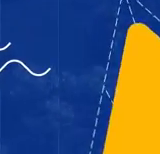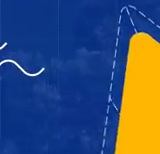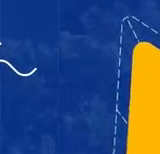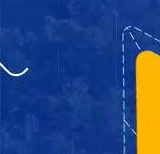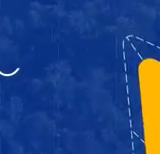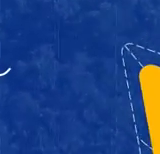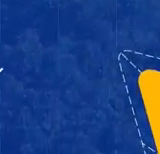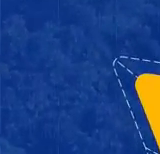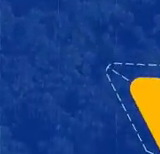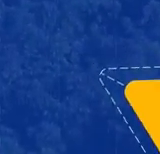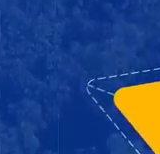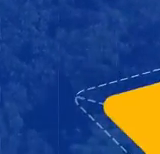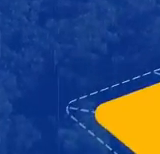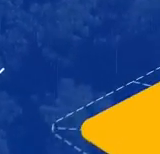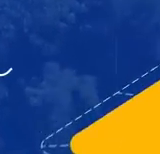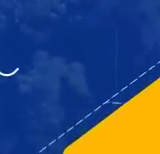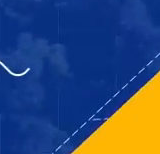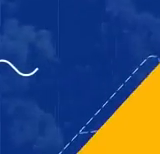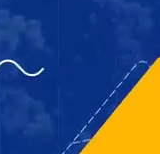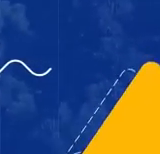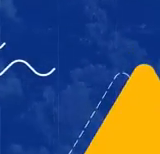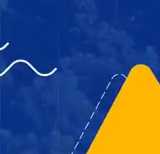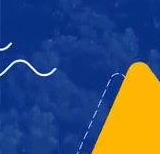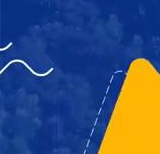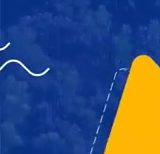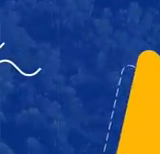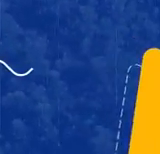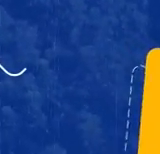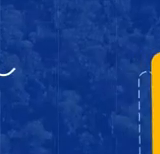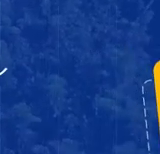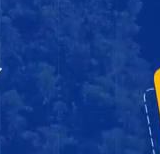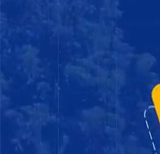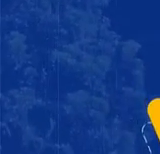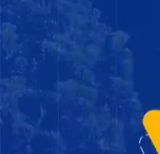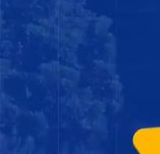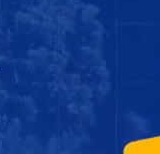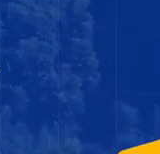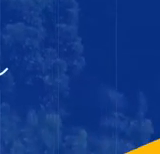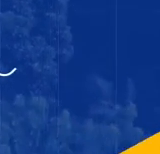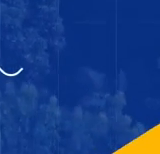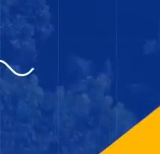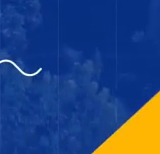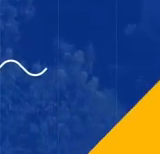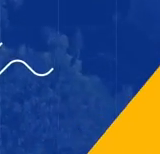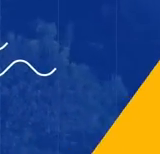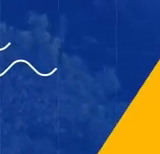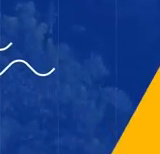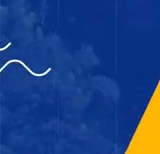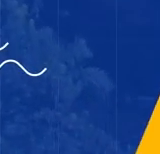lupa jadi dosen saja, terima kasih. Pada seluruh tim peneliti dari